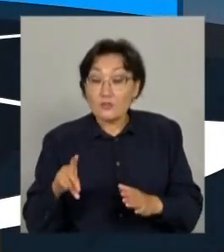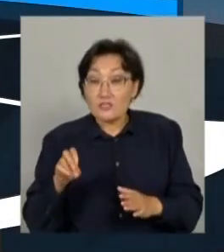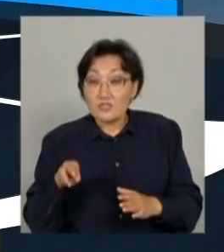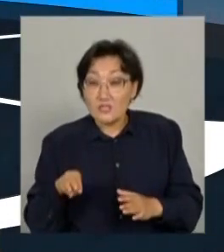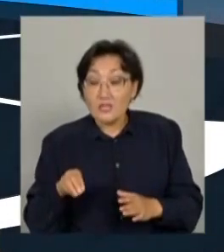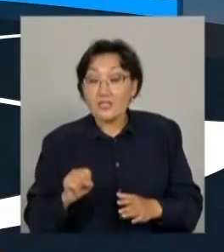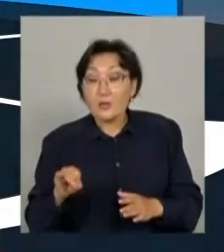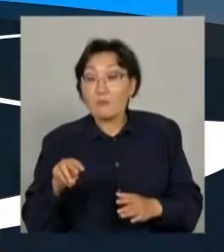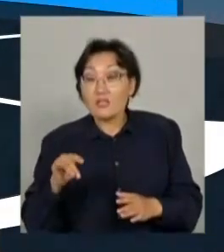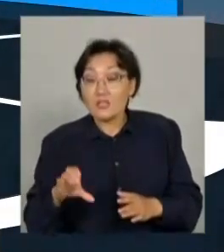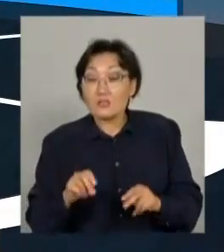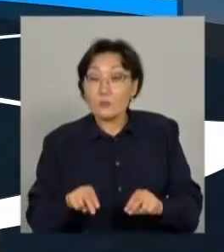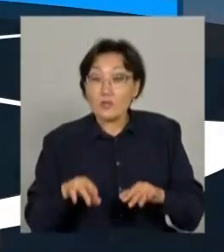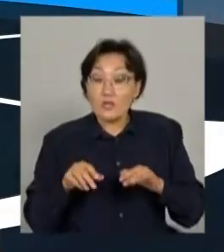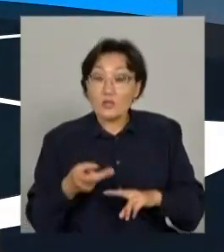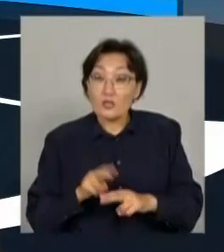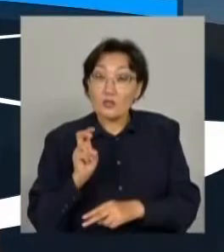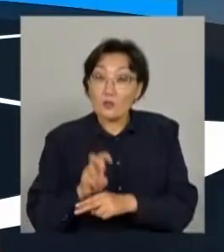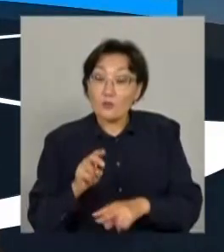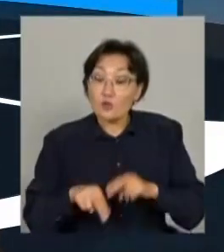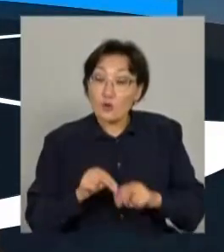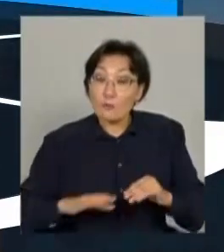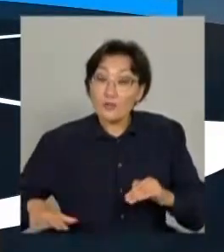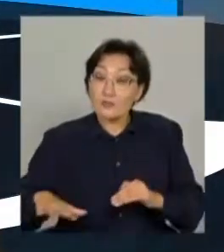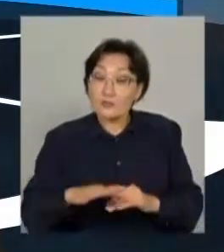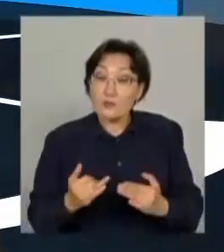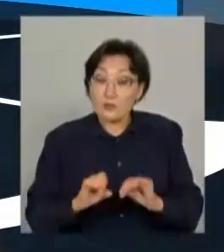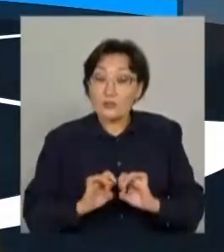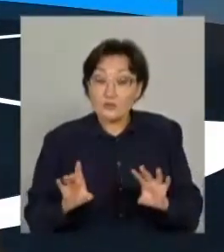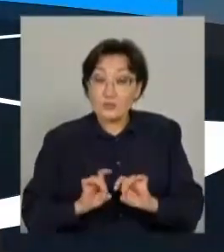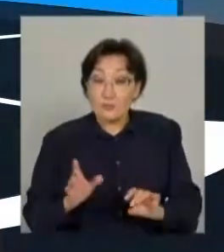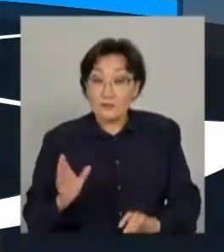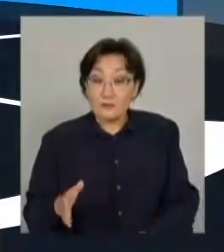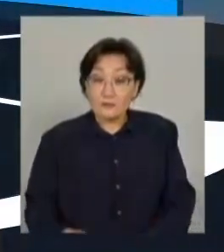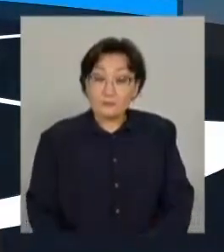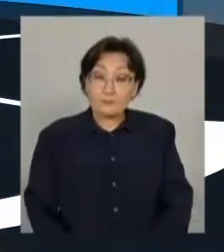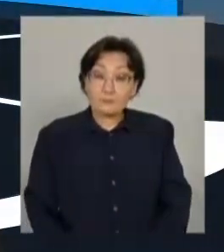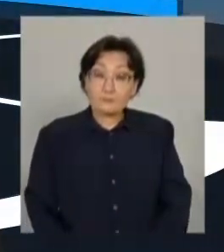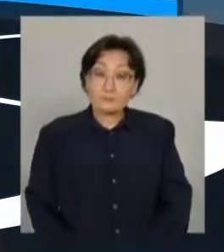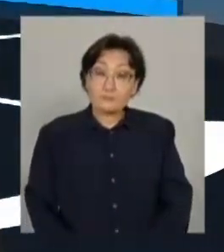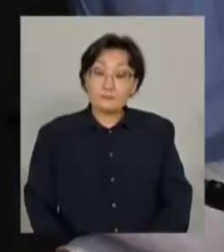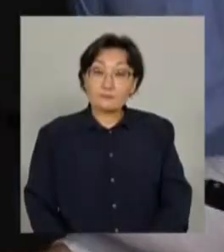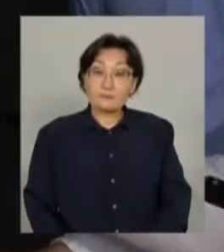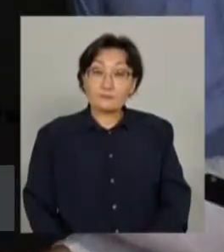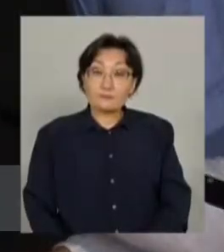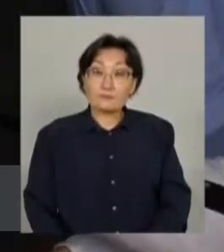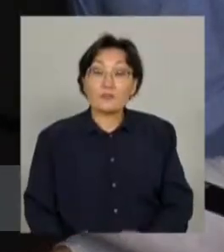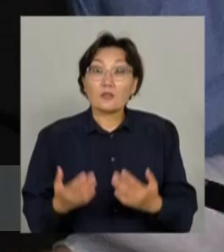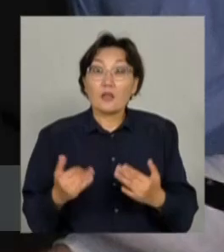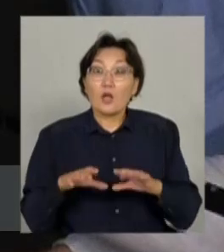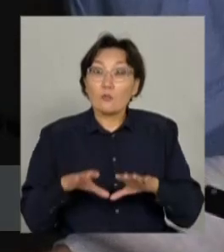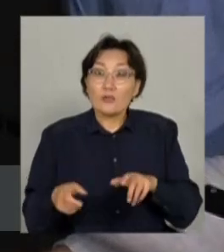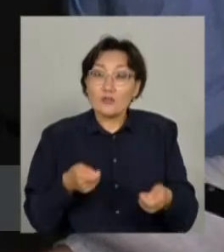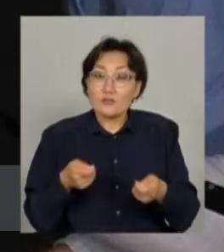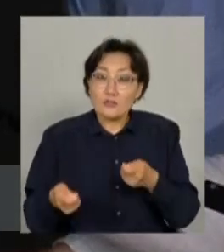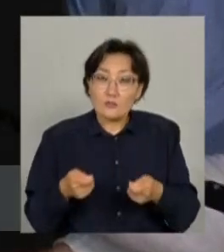и мажилиса парламента, которые посетили стройплощадку. Обо всем по порядку Нургулялина. Они будут говорить, там президент